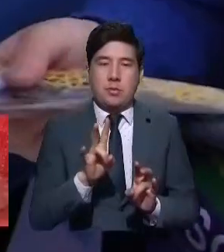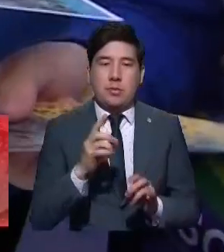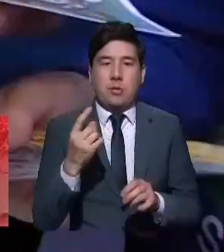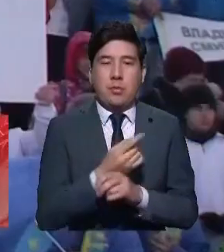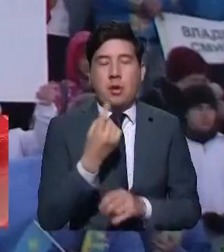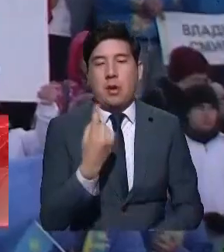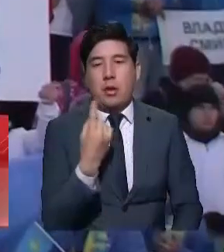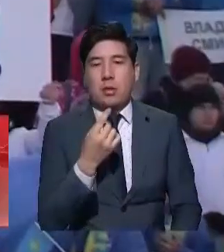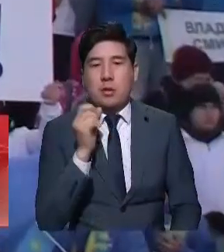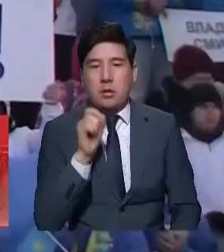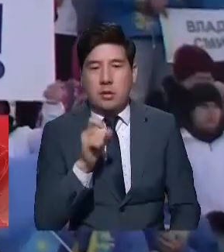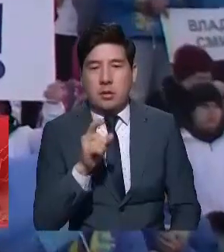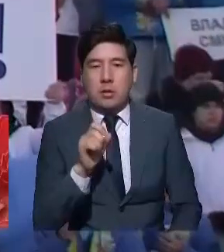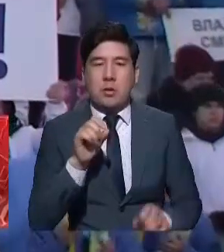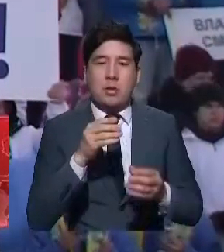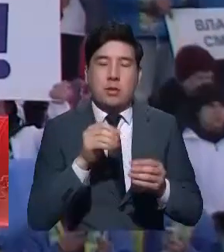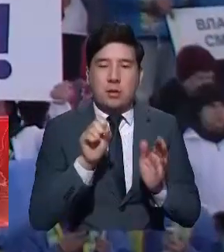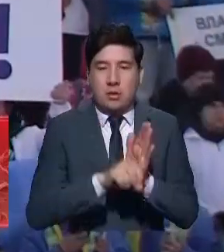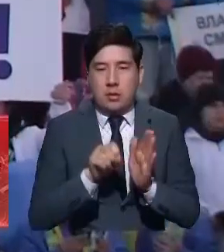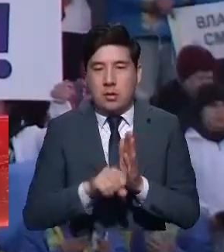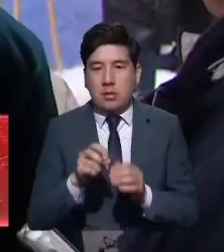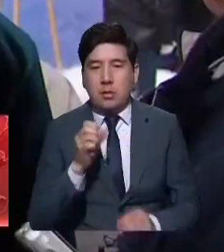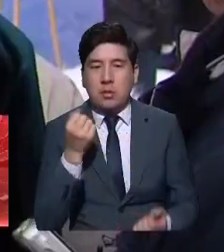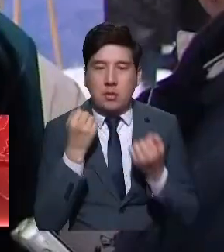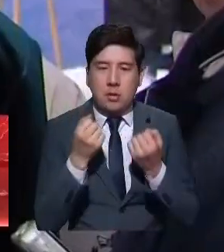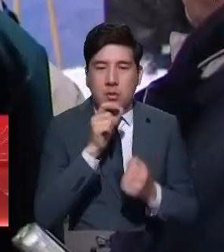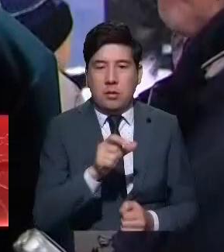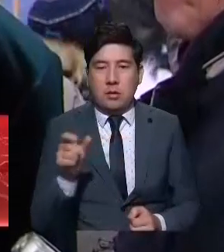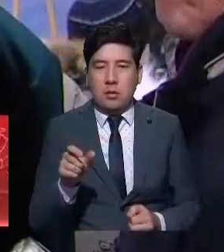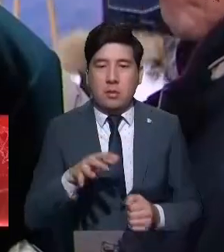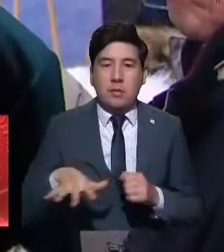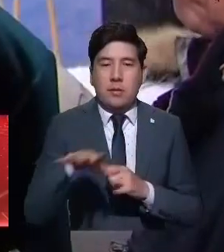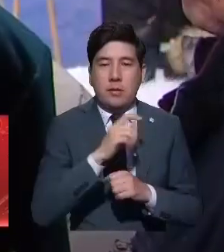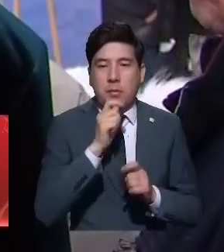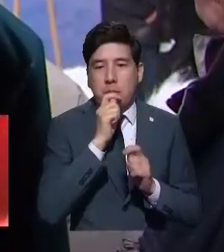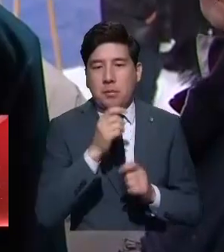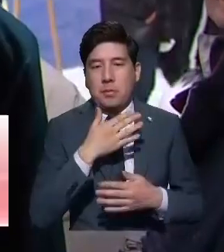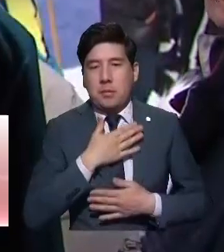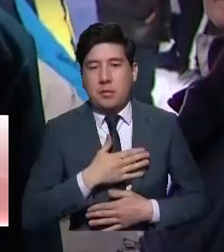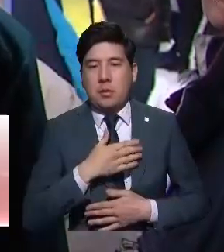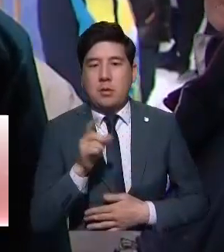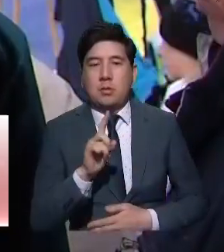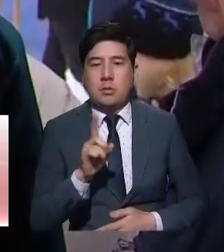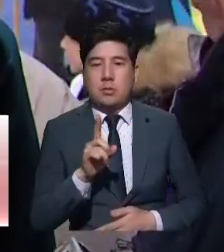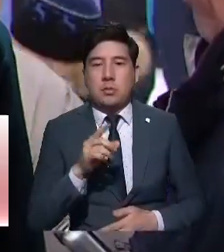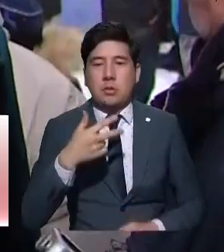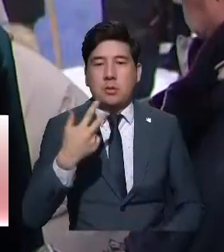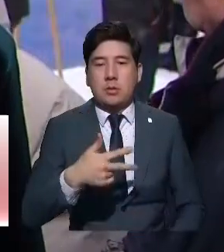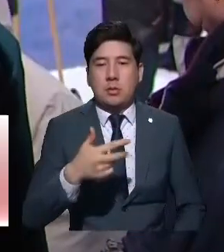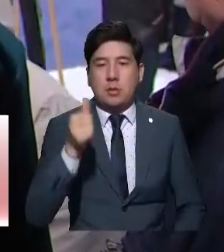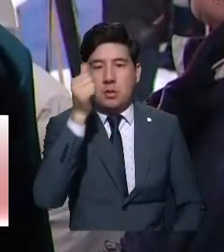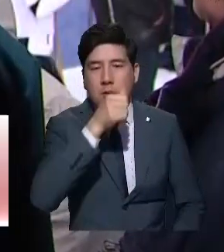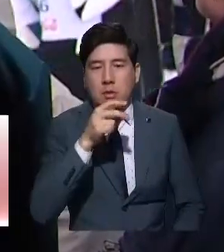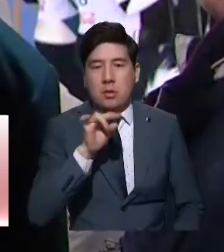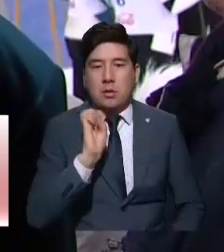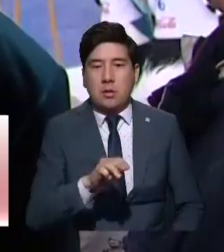золотом в истории зимних олимпийских игр для наших спортсменов. Мне очень приятно, от души приятно, что 30 лет назад, это казалось